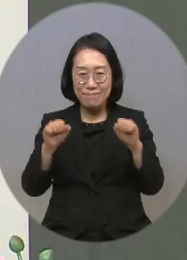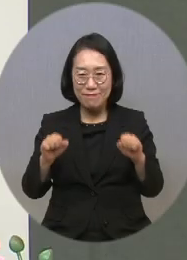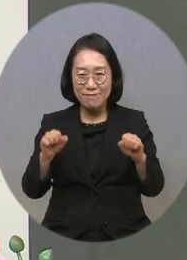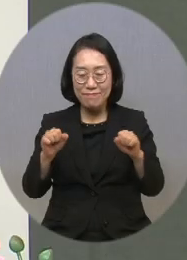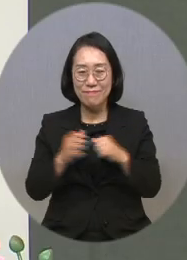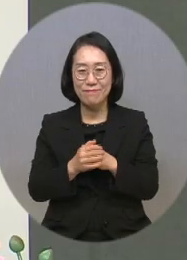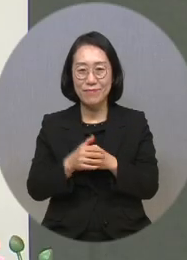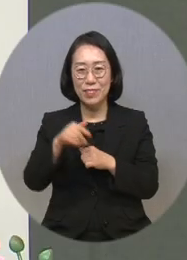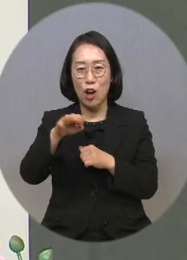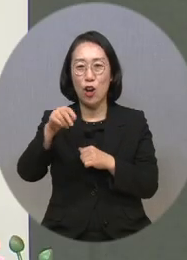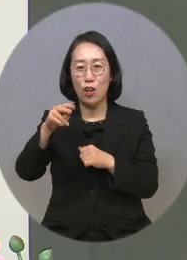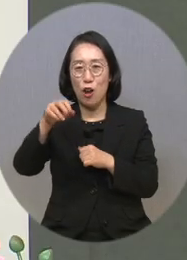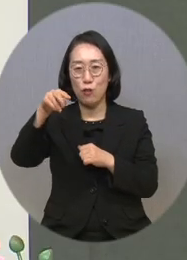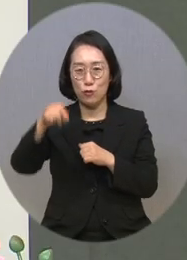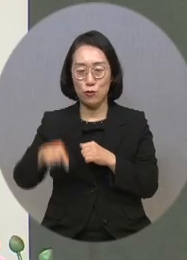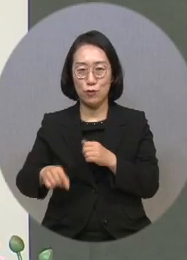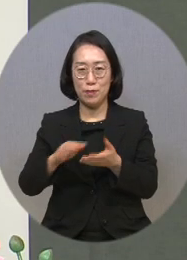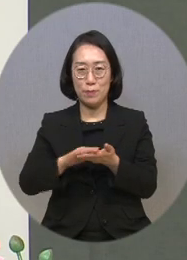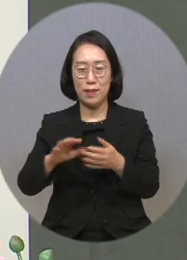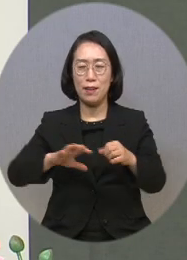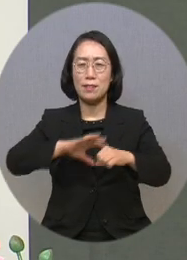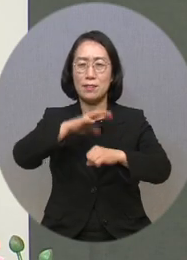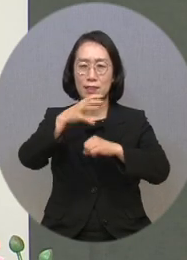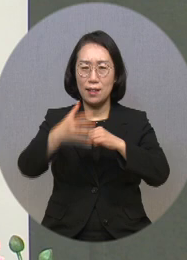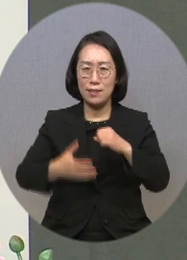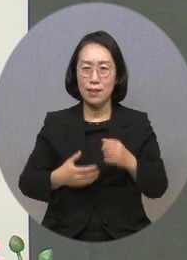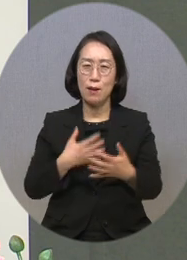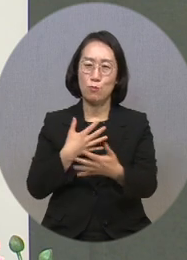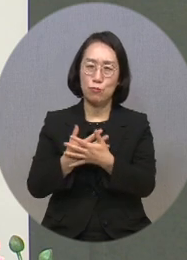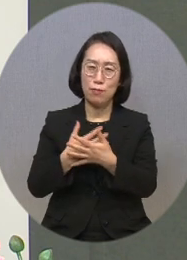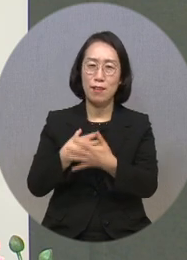안녕하십니까. 정경수입니다. 세상이 불안하고